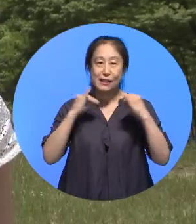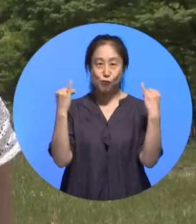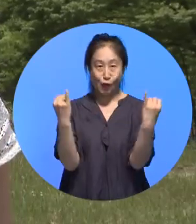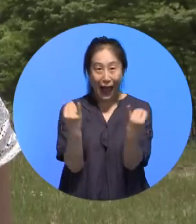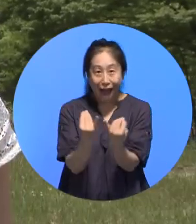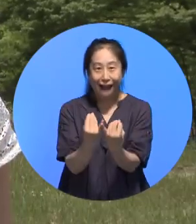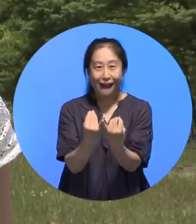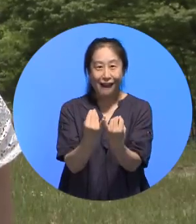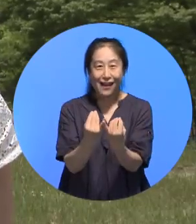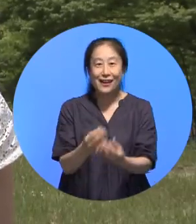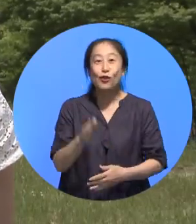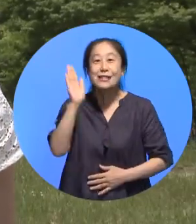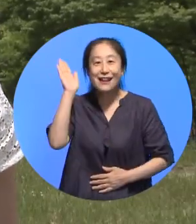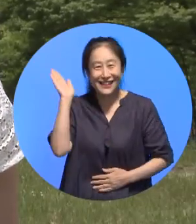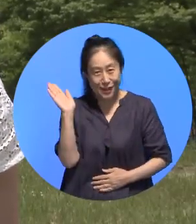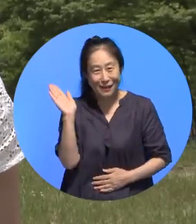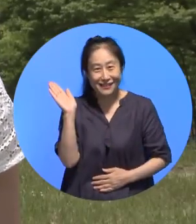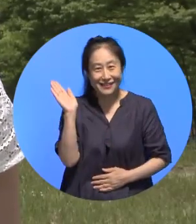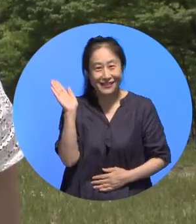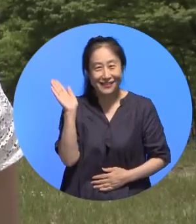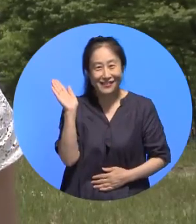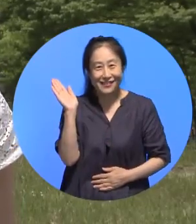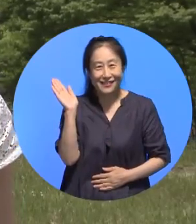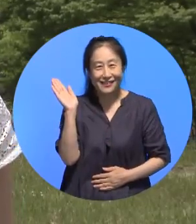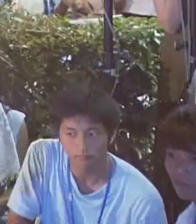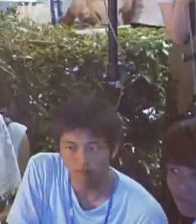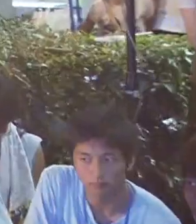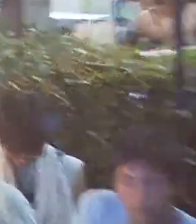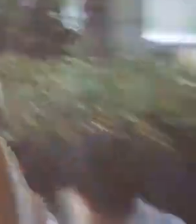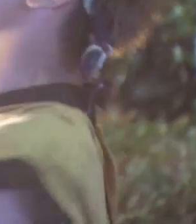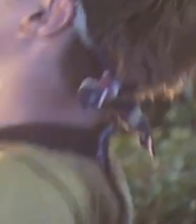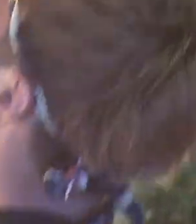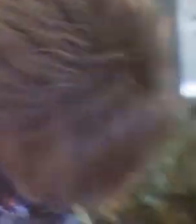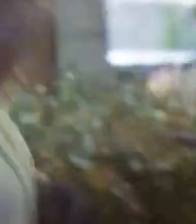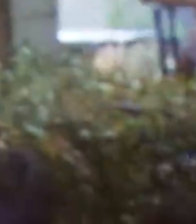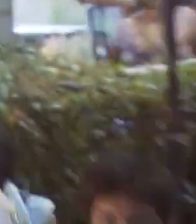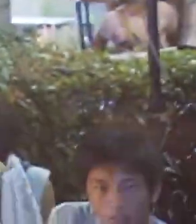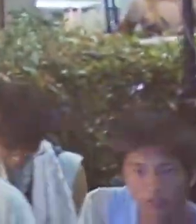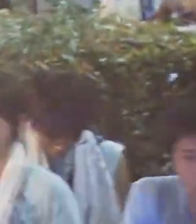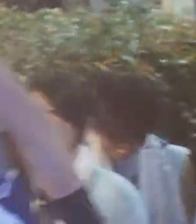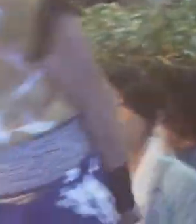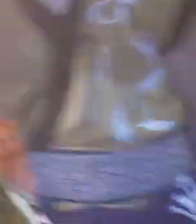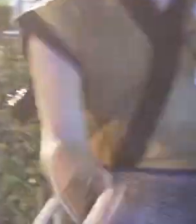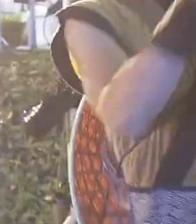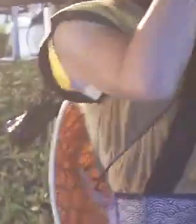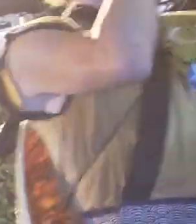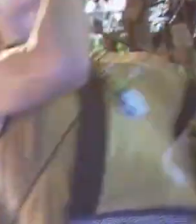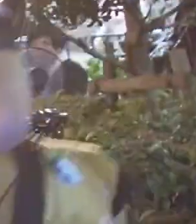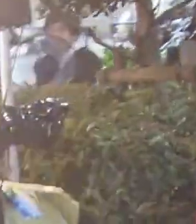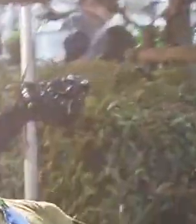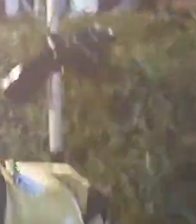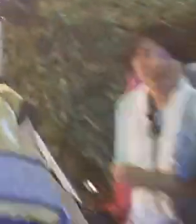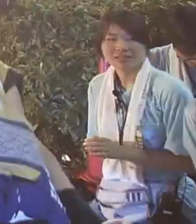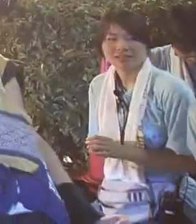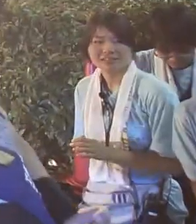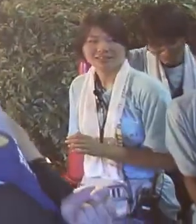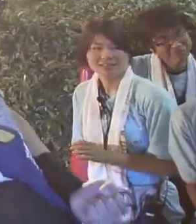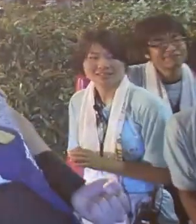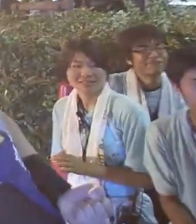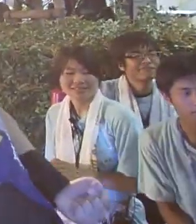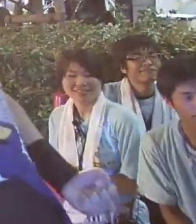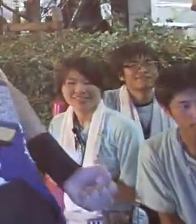大学学生チームの皆さんです楽しいの時